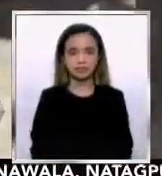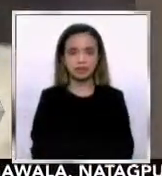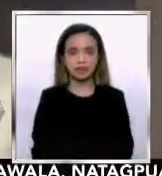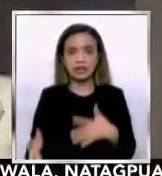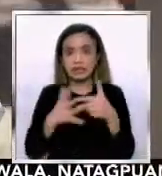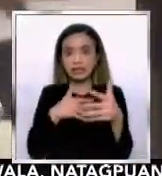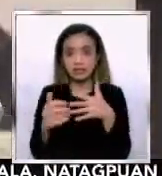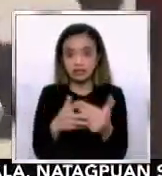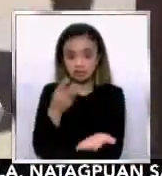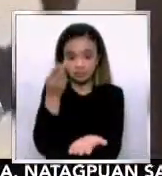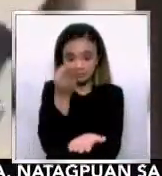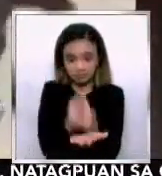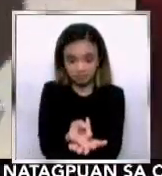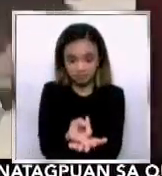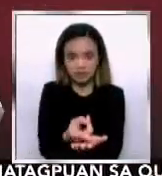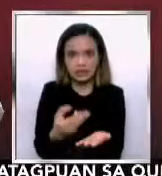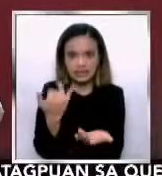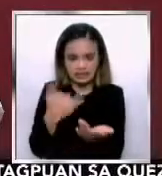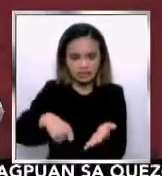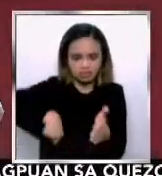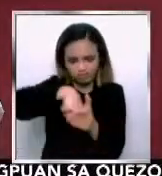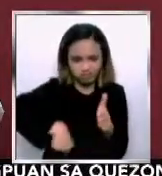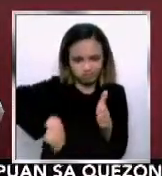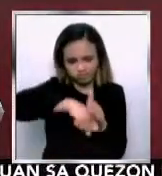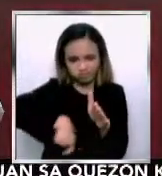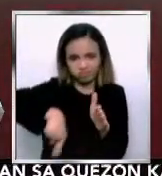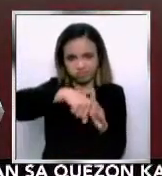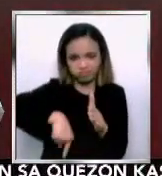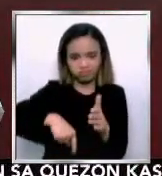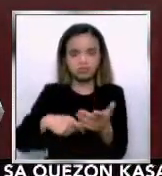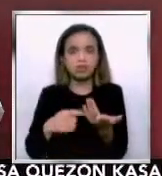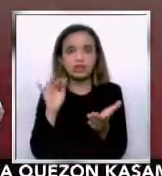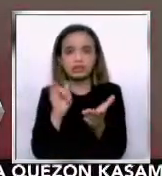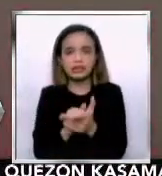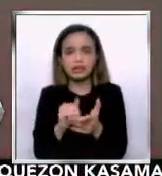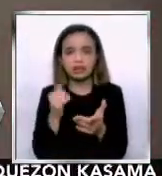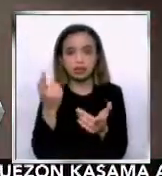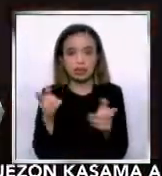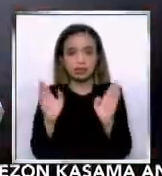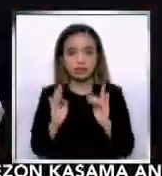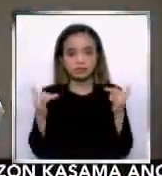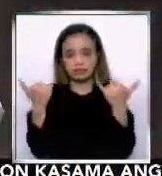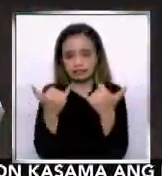na, pinagsisipa pa siya. Dito na namagitan ng isang taga-barangay.